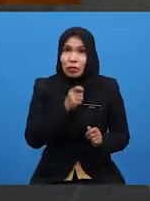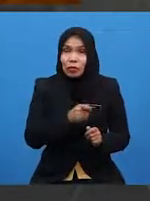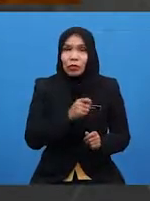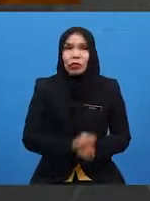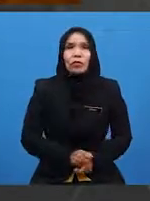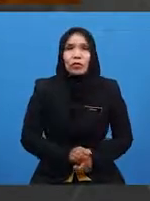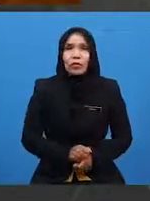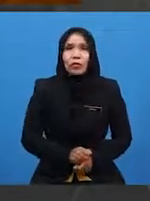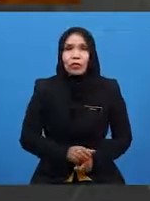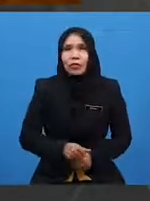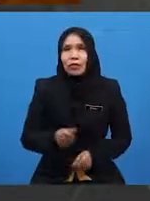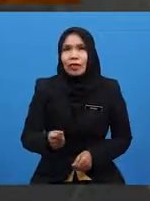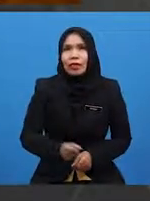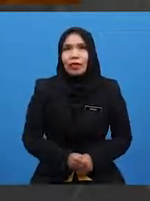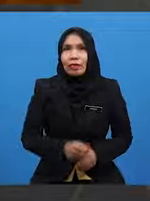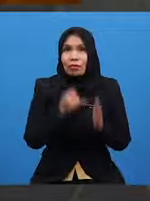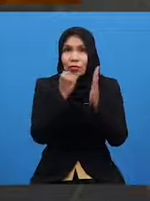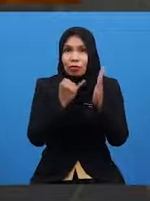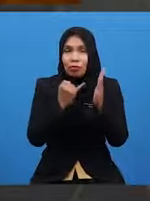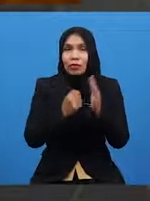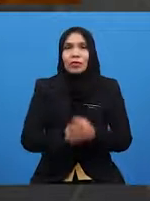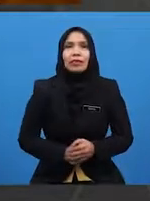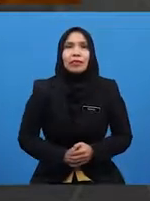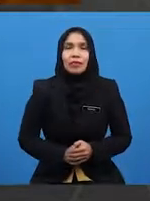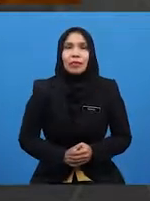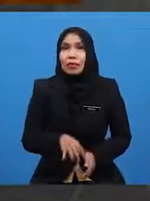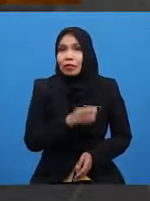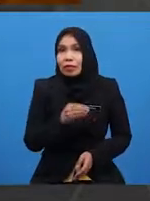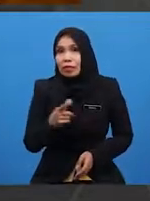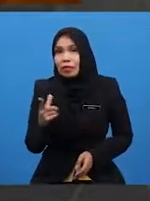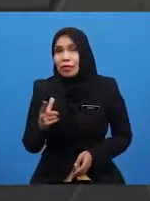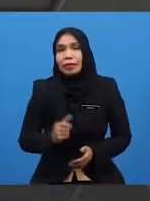pengukir, pengikis, gandin, dan sebagainya.